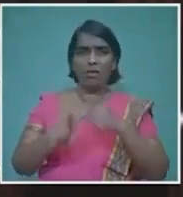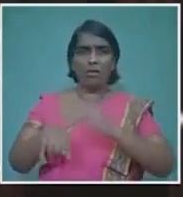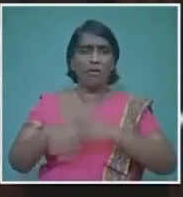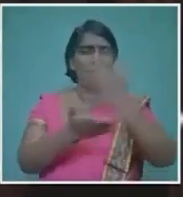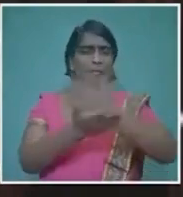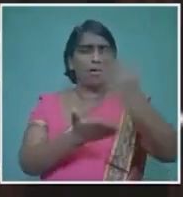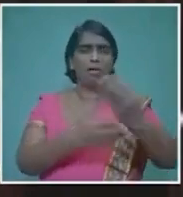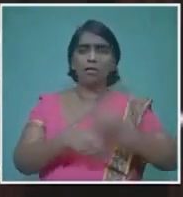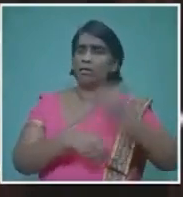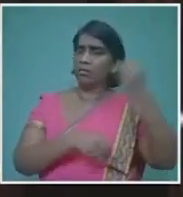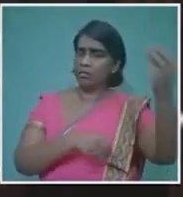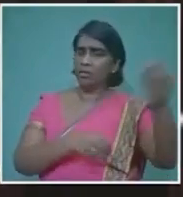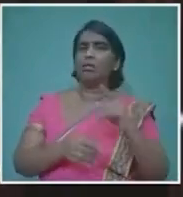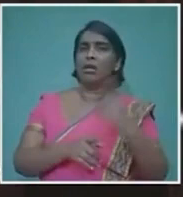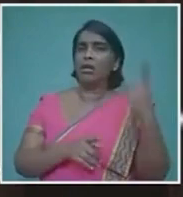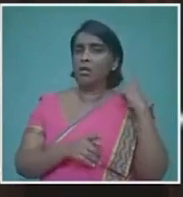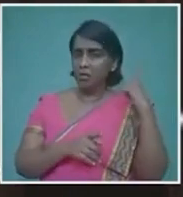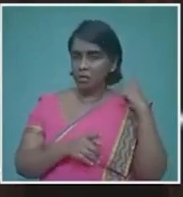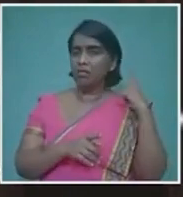බාධා කරන්න අවස්ථාව දුන්නා.